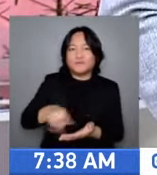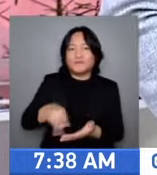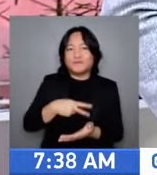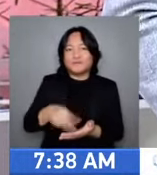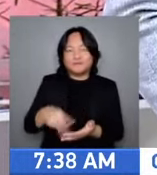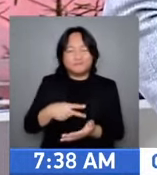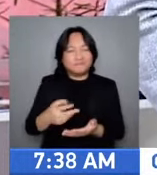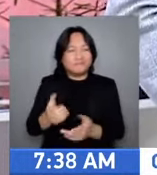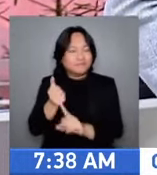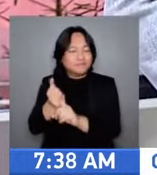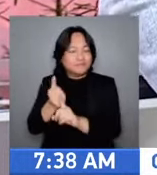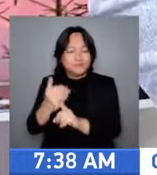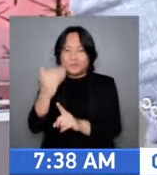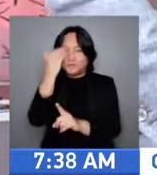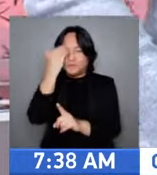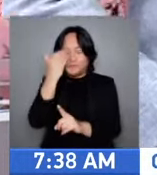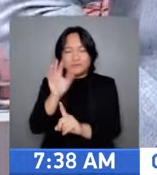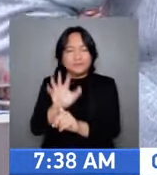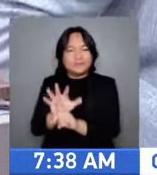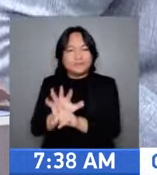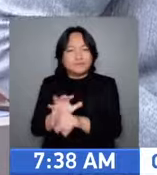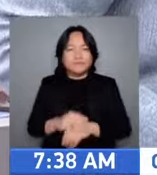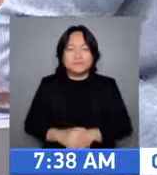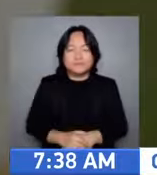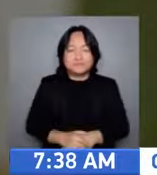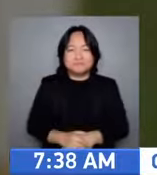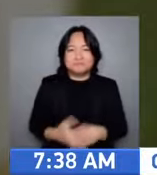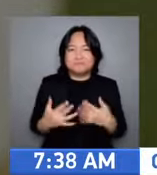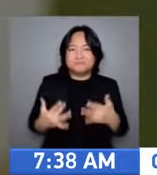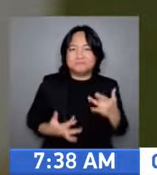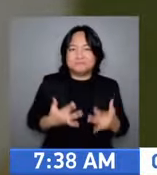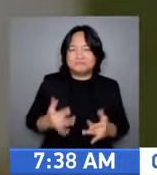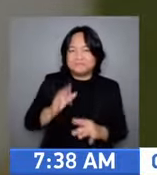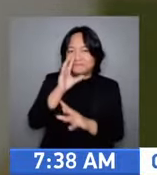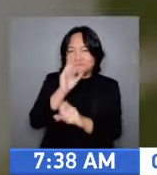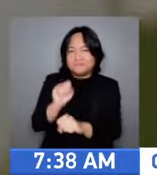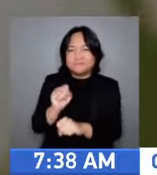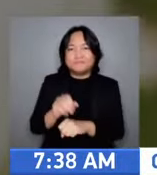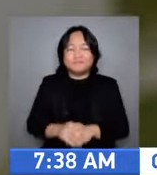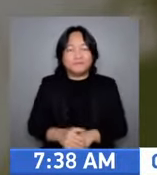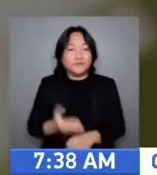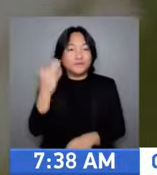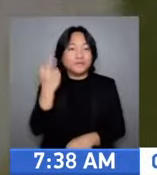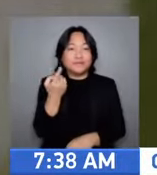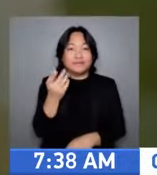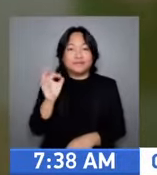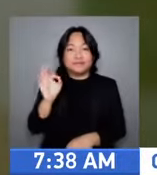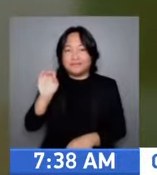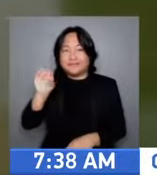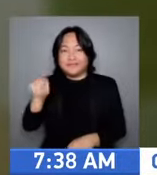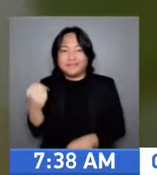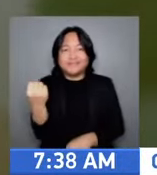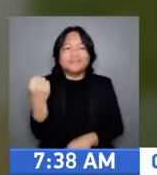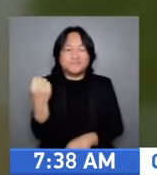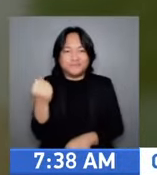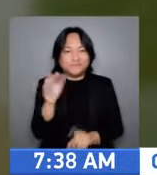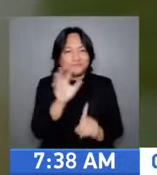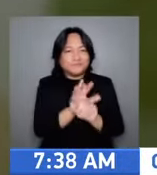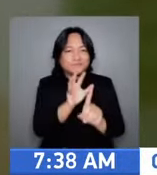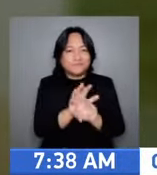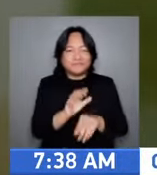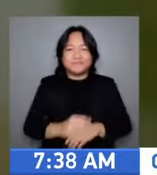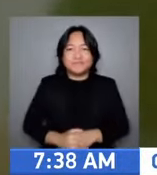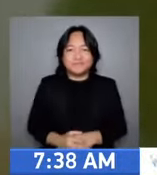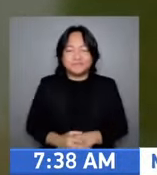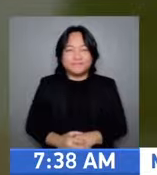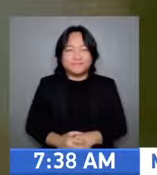killer dance moves. Exciting, idol ko to. Taas kamay, mga batang 90s dyan! Ito na! Ay, ang dami nagtaas ng kamay!